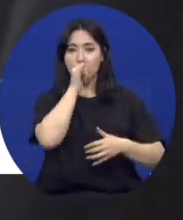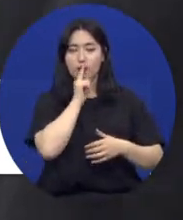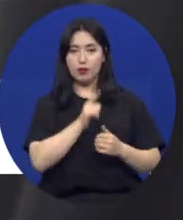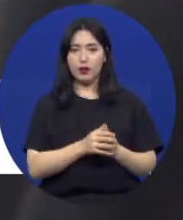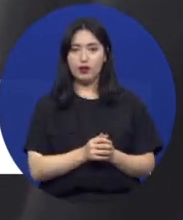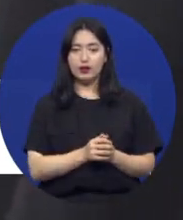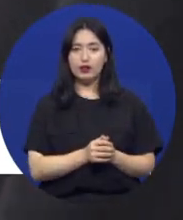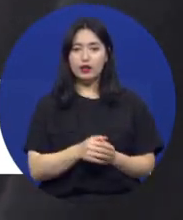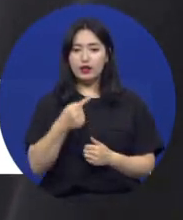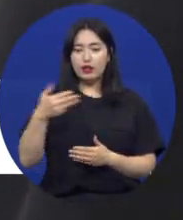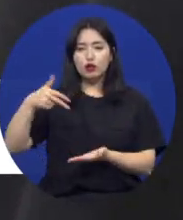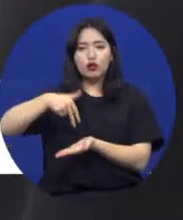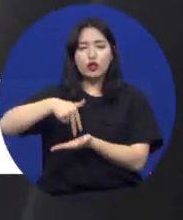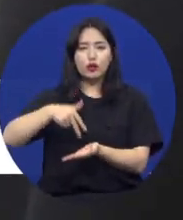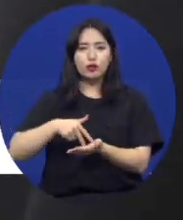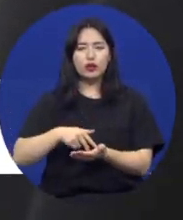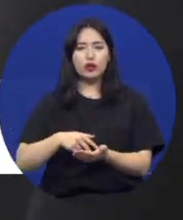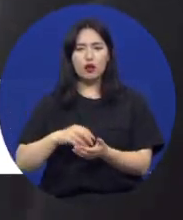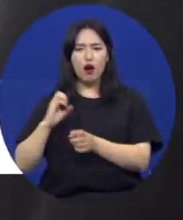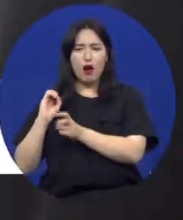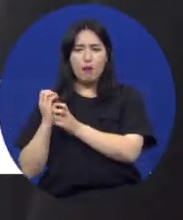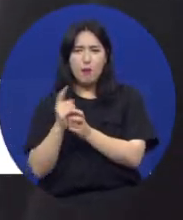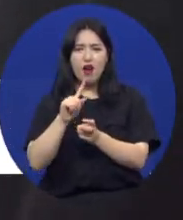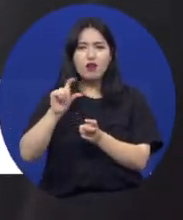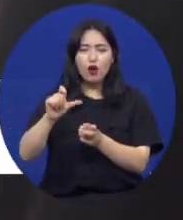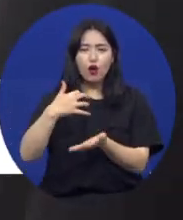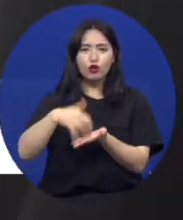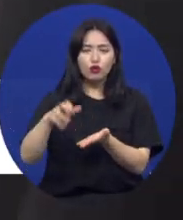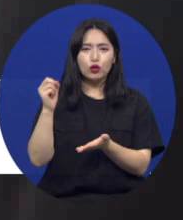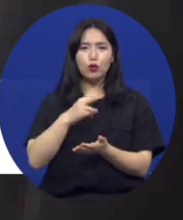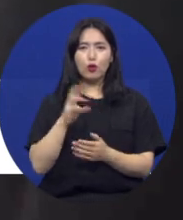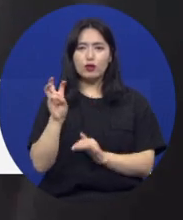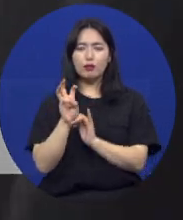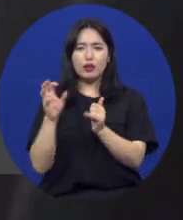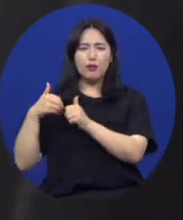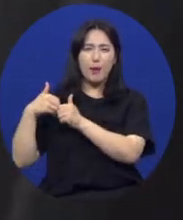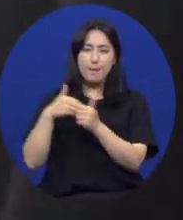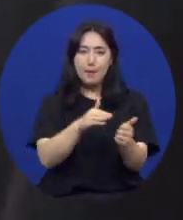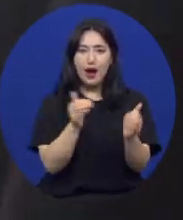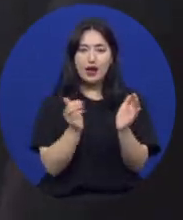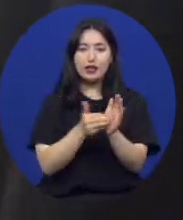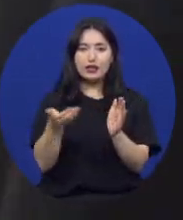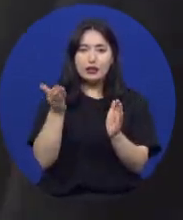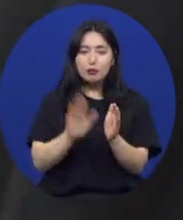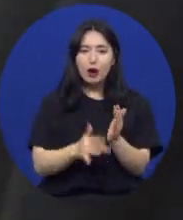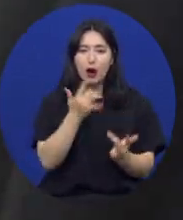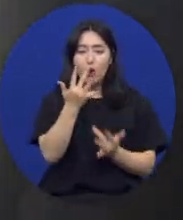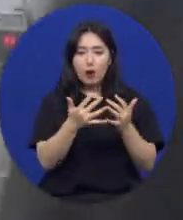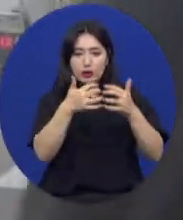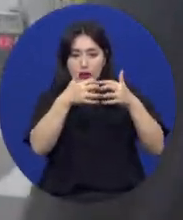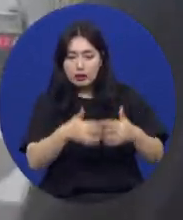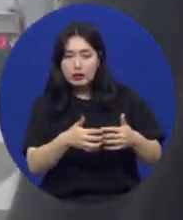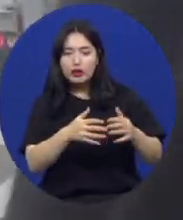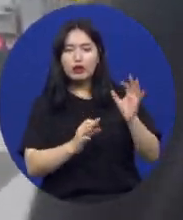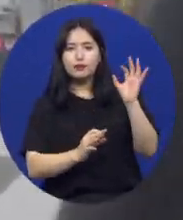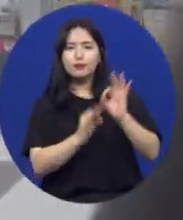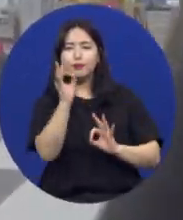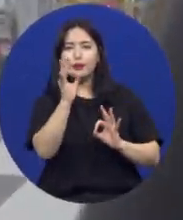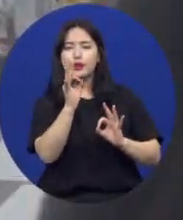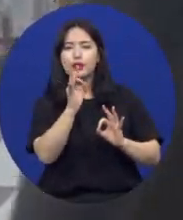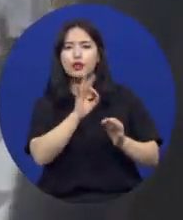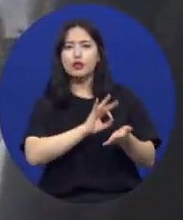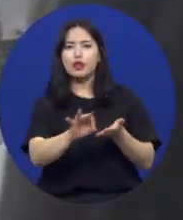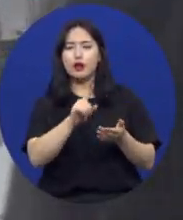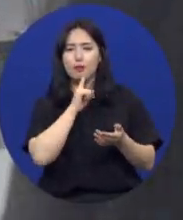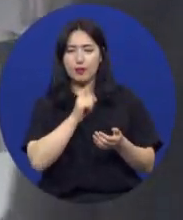소방본부는 소방차 15대 와 소방대원 30여명을 출동시켜 찜한 화재 경보기가 오자 동안 것으로